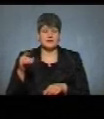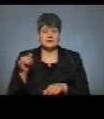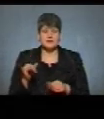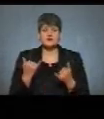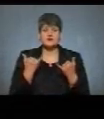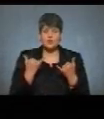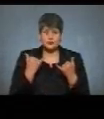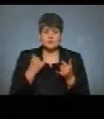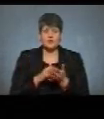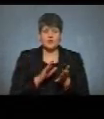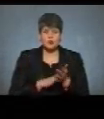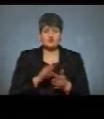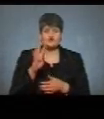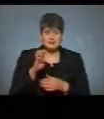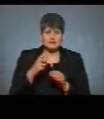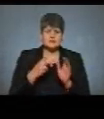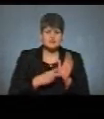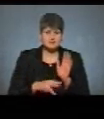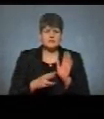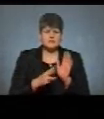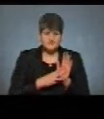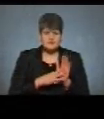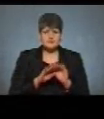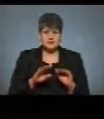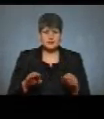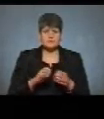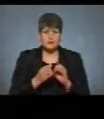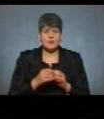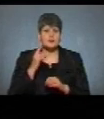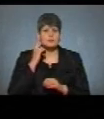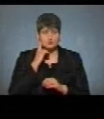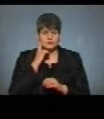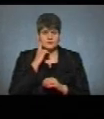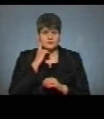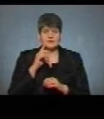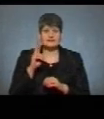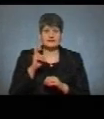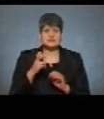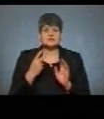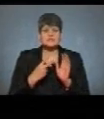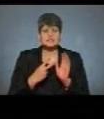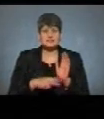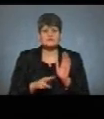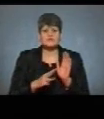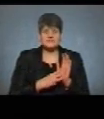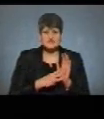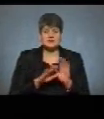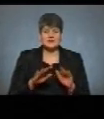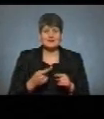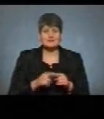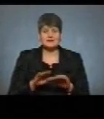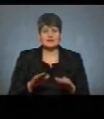диспансерному обліку 478 дітей з патологією слуху. Зокрема, 278 дітей – це